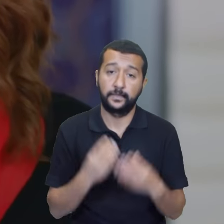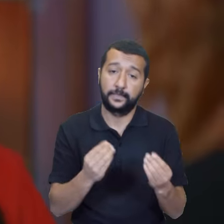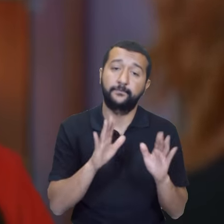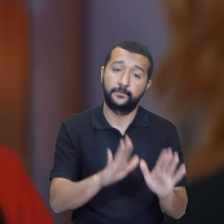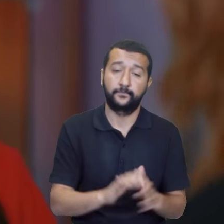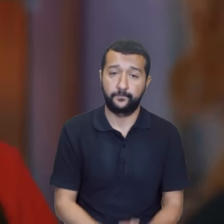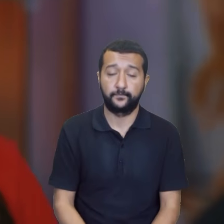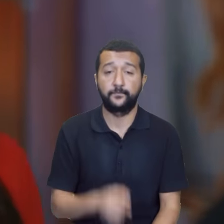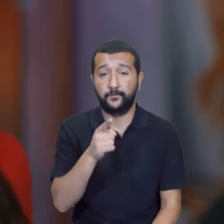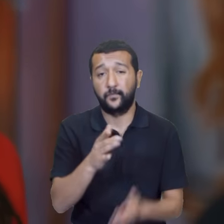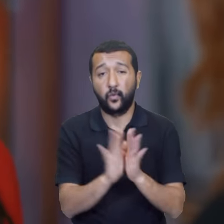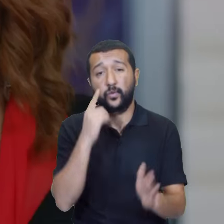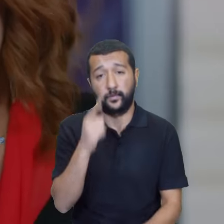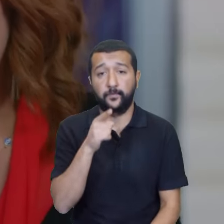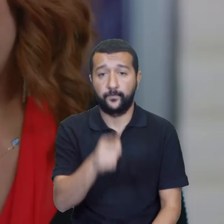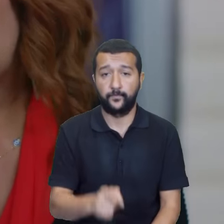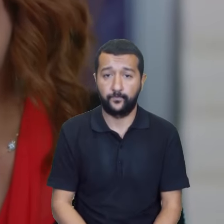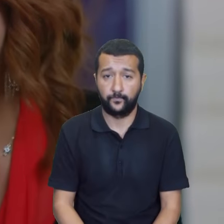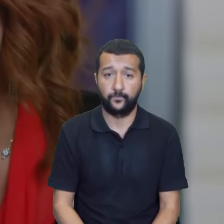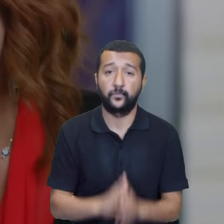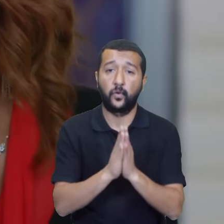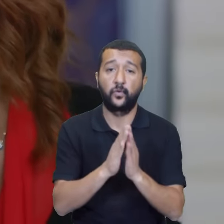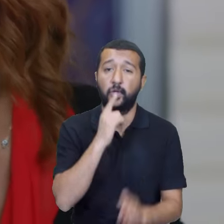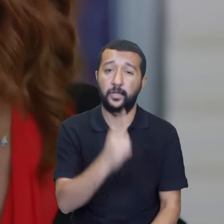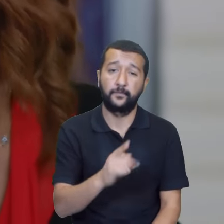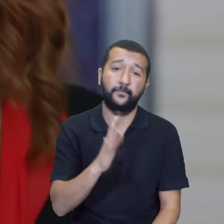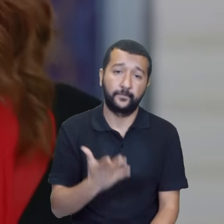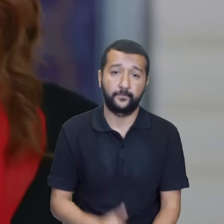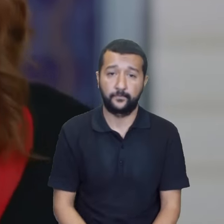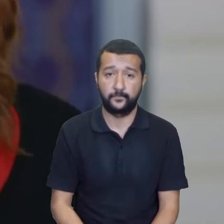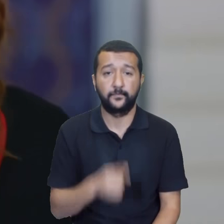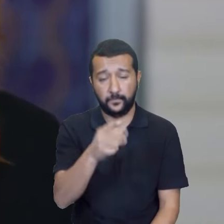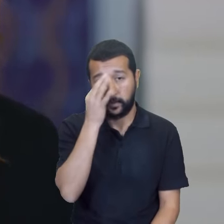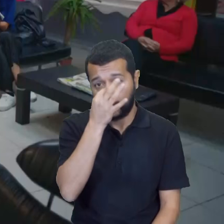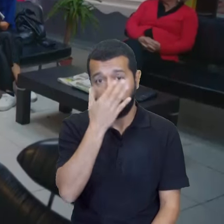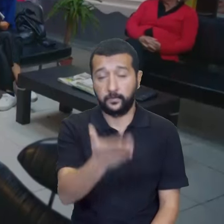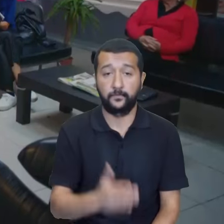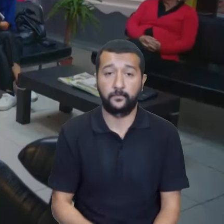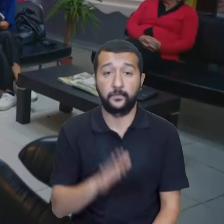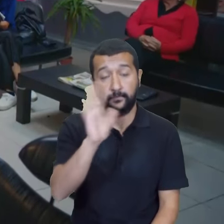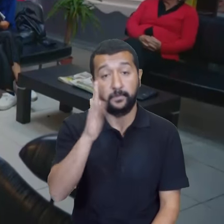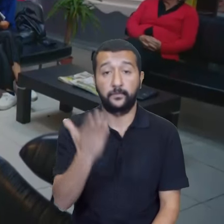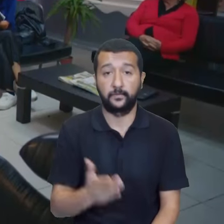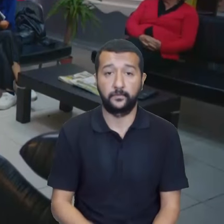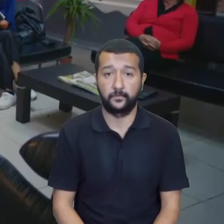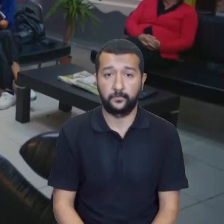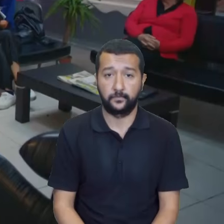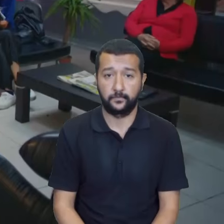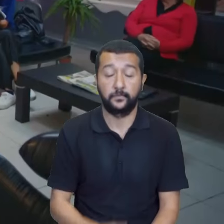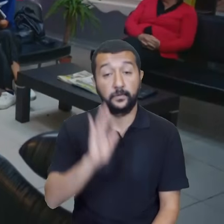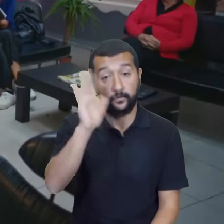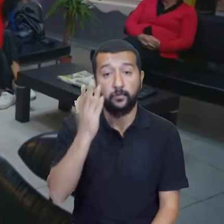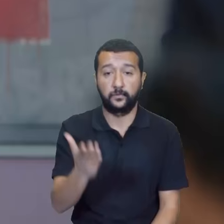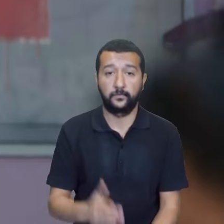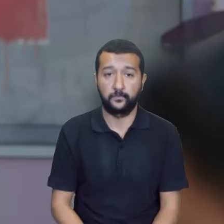İyi madem. Ya kusura bakma. Özür dilerim yani. Hadi kolay gelsin. Hadi bay bay. Hadi bay